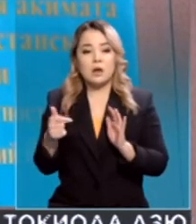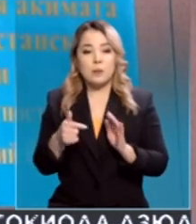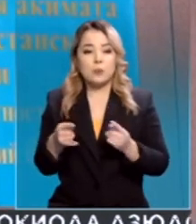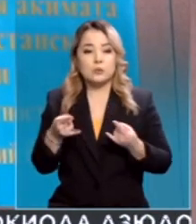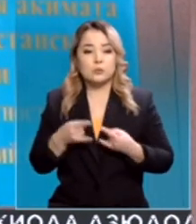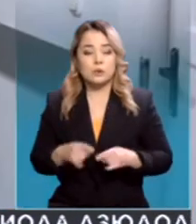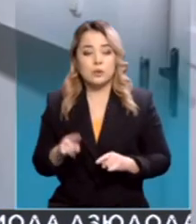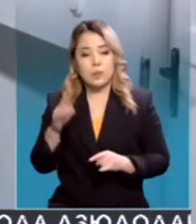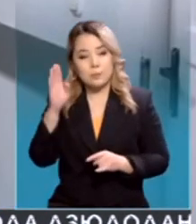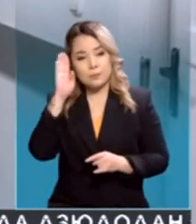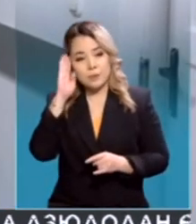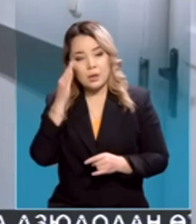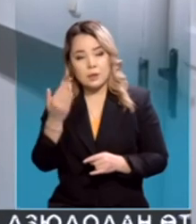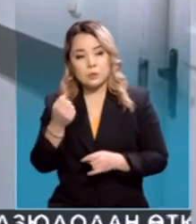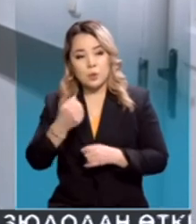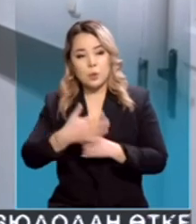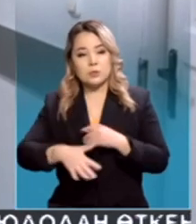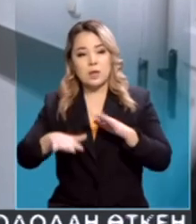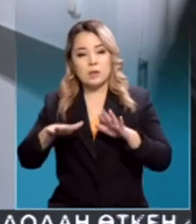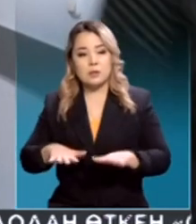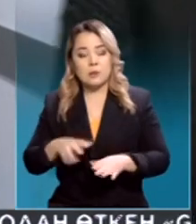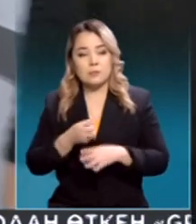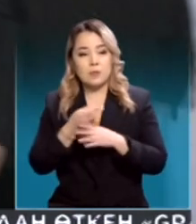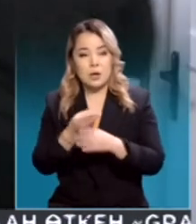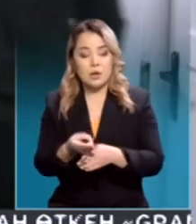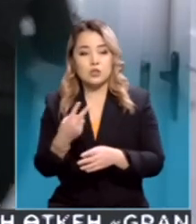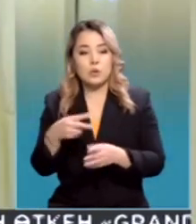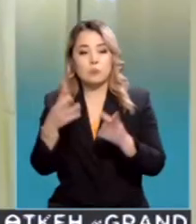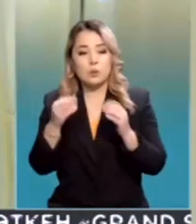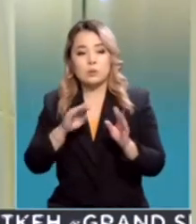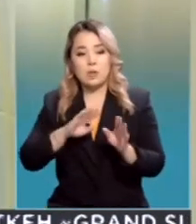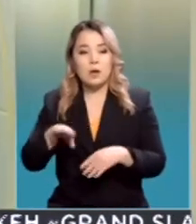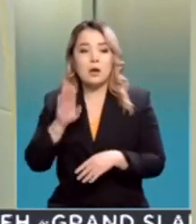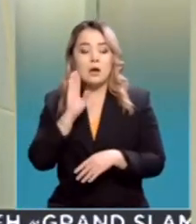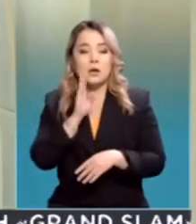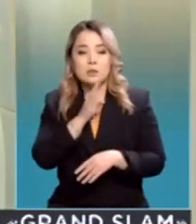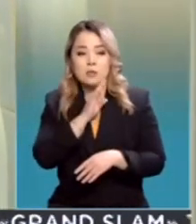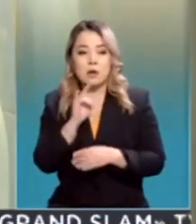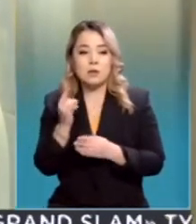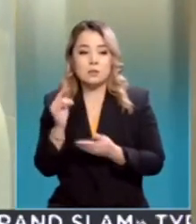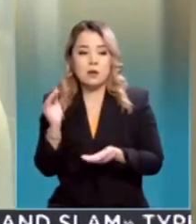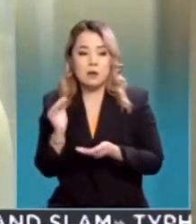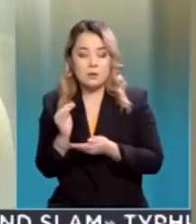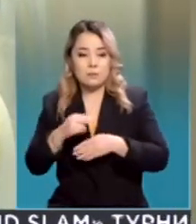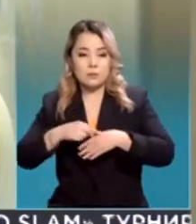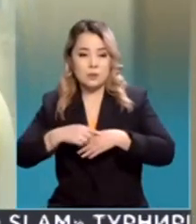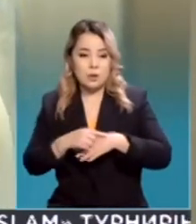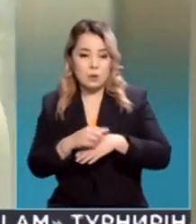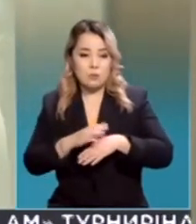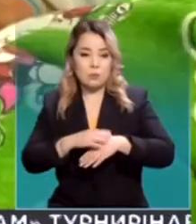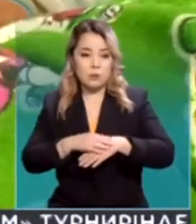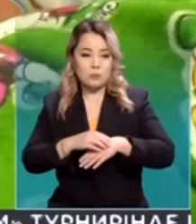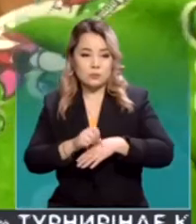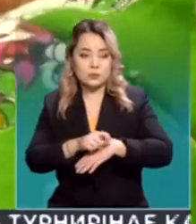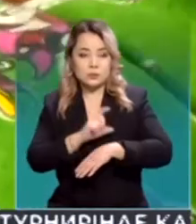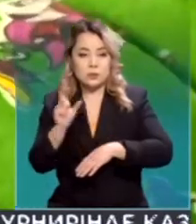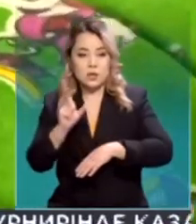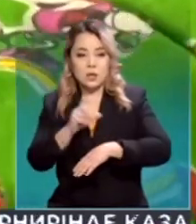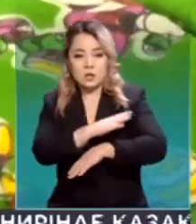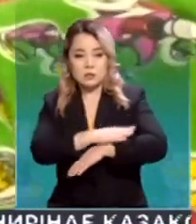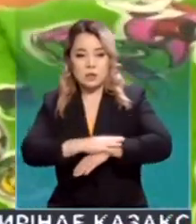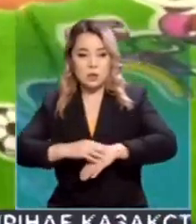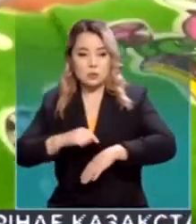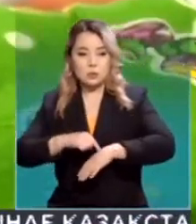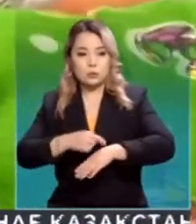неге келген ұл бала перинаталды орталықта болады. 20 күннен соң анасы сәбидің катетер тұрған оң қолы бозарып,